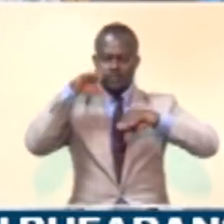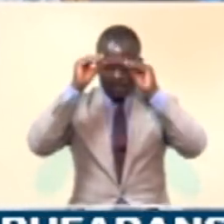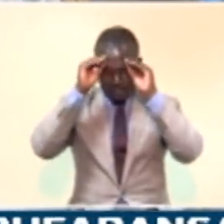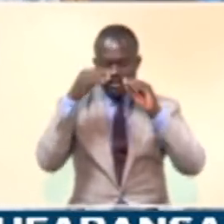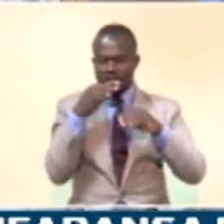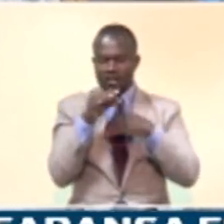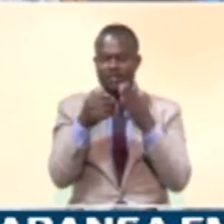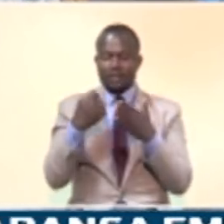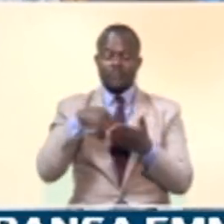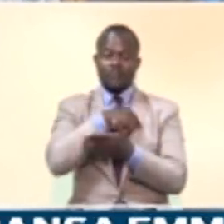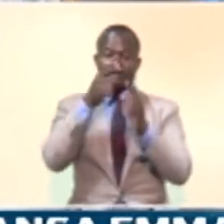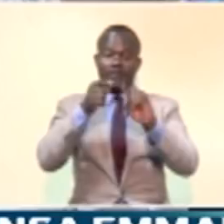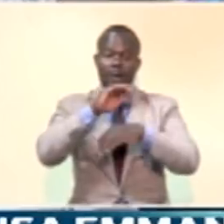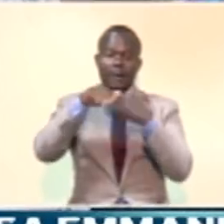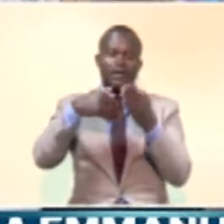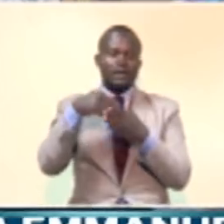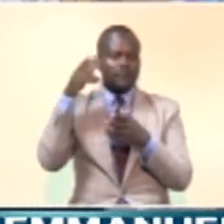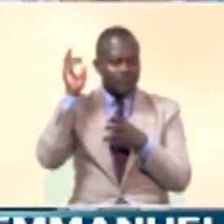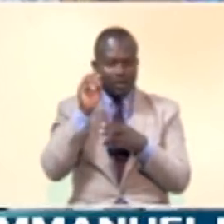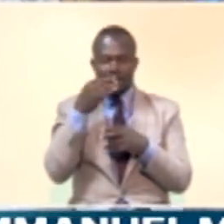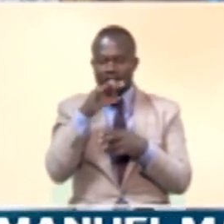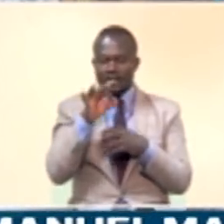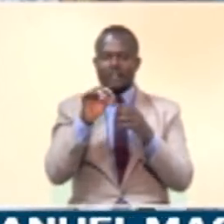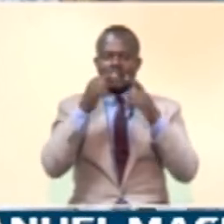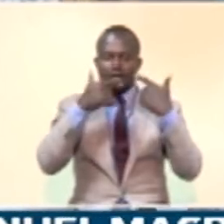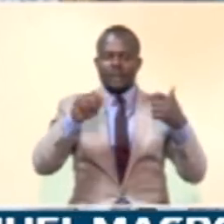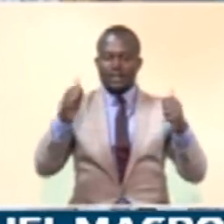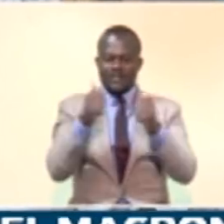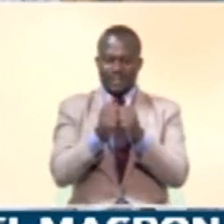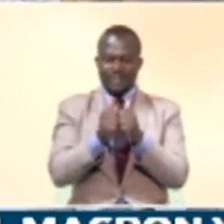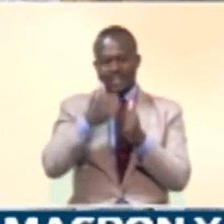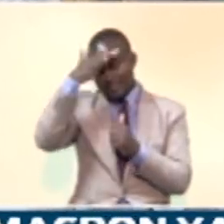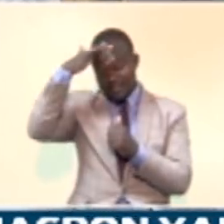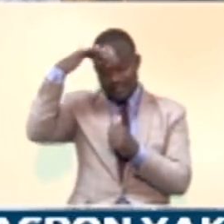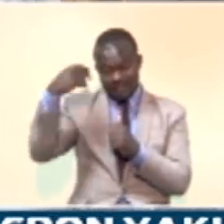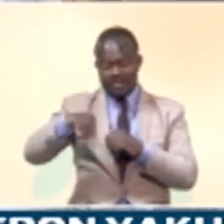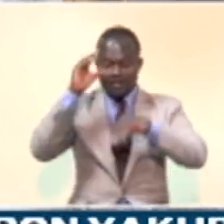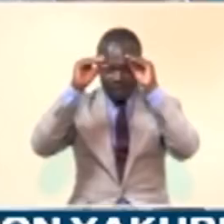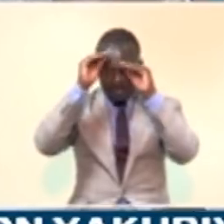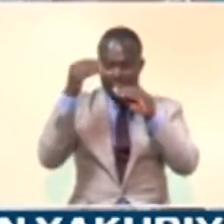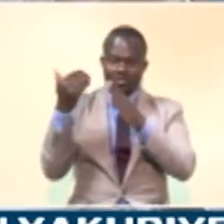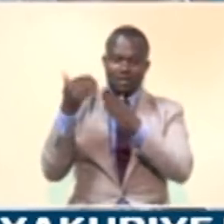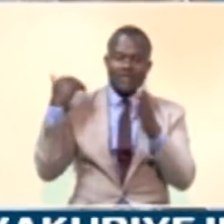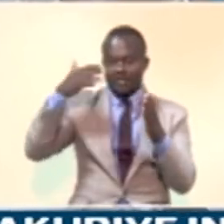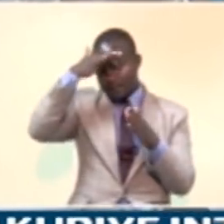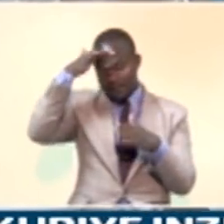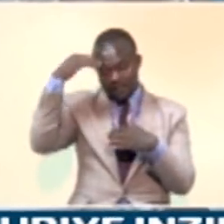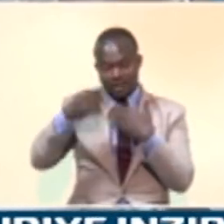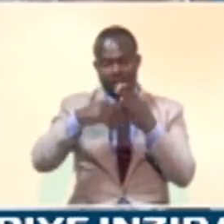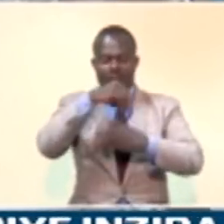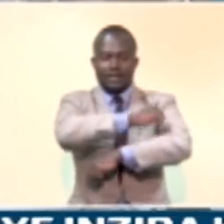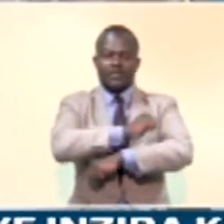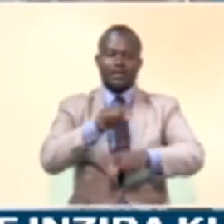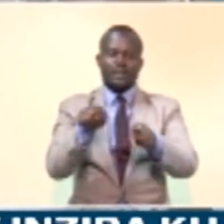Igifaransa. Tuhagera bose bumvaga Igifaransa ari ururimi rukomeye rugoranye kwiga. Mbere byari bigoye, abanyeshuri